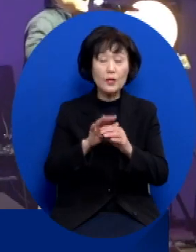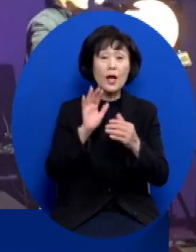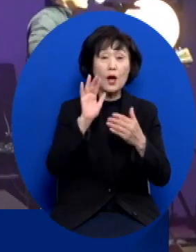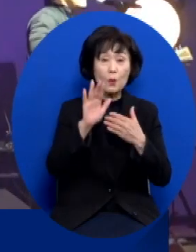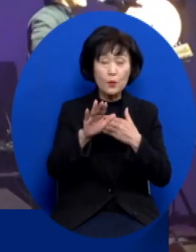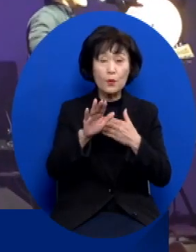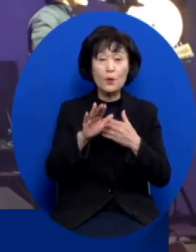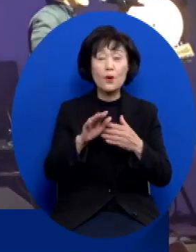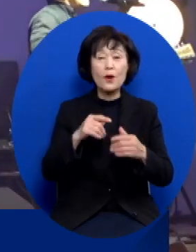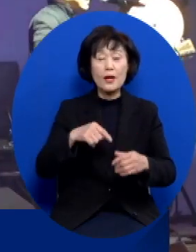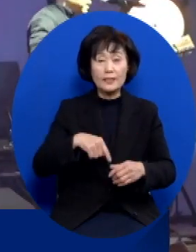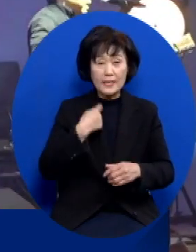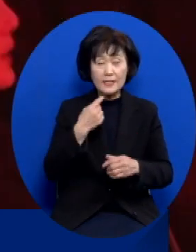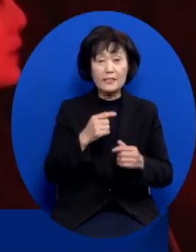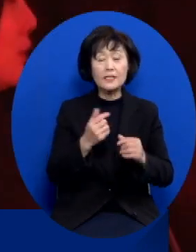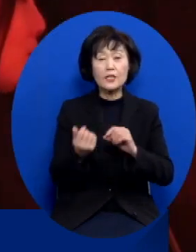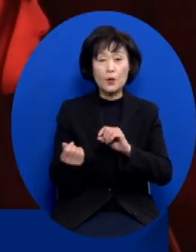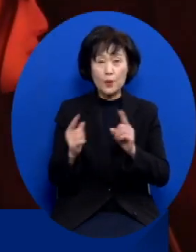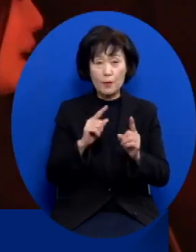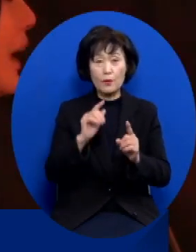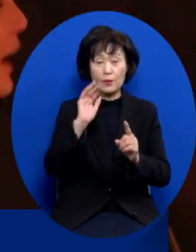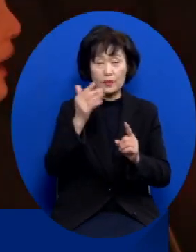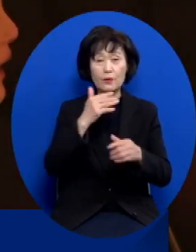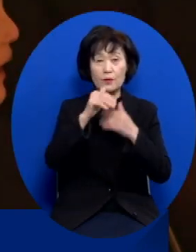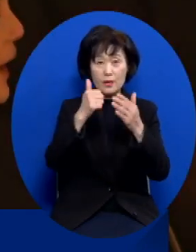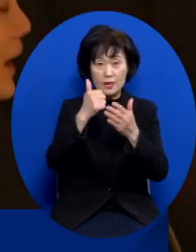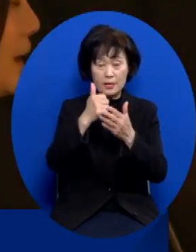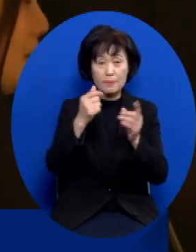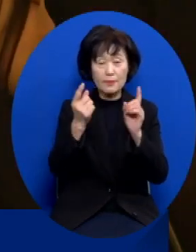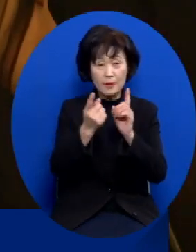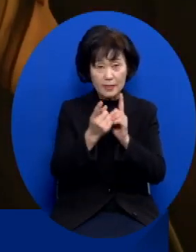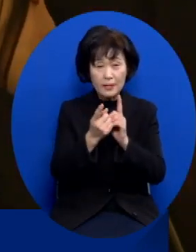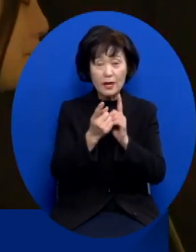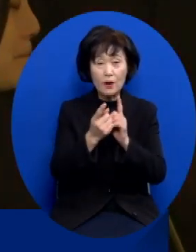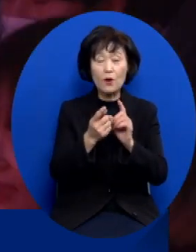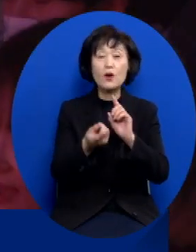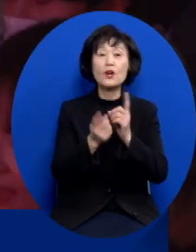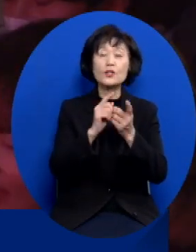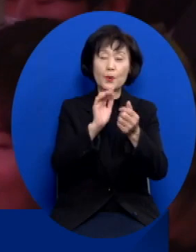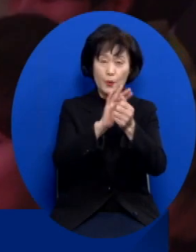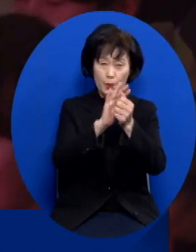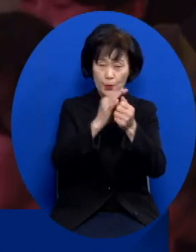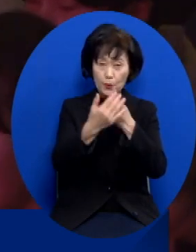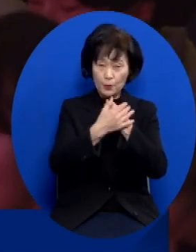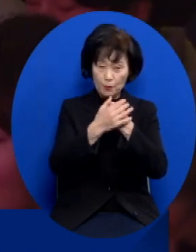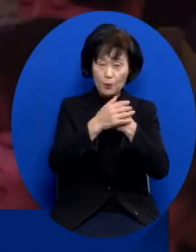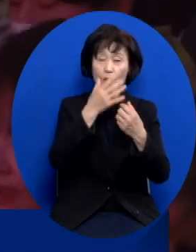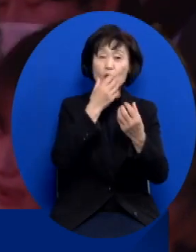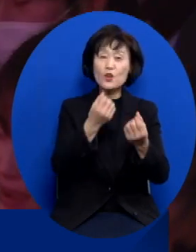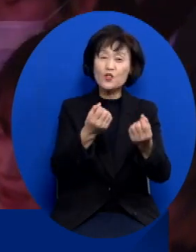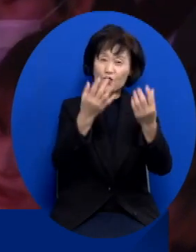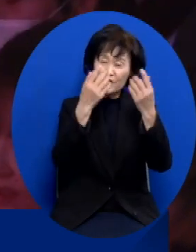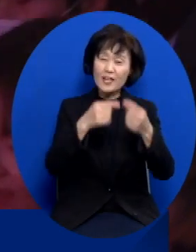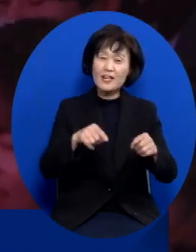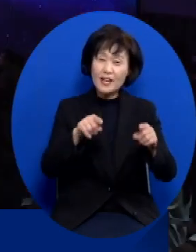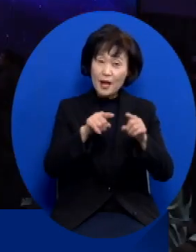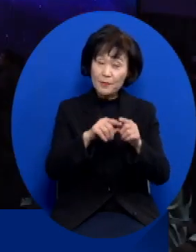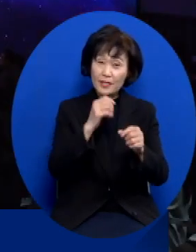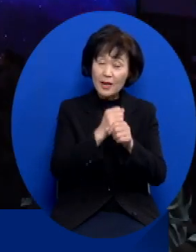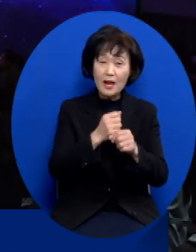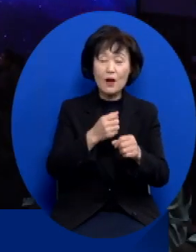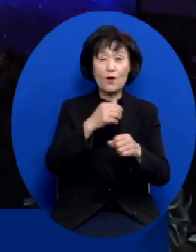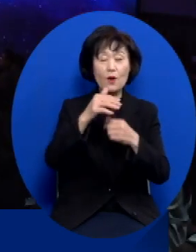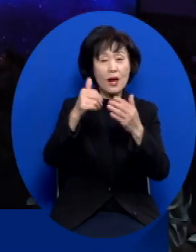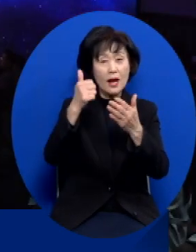자신들이 회복되고 우리가 주님을 만나고 서로의 어떤 그 격려하고 축제를 나누고 함께 하나님을 예배하는